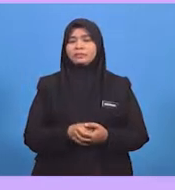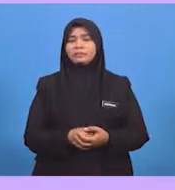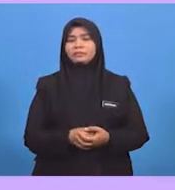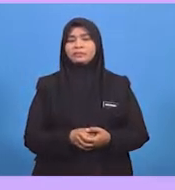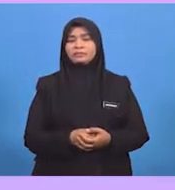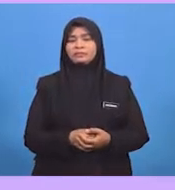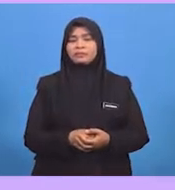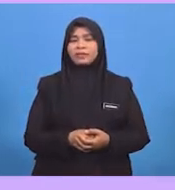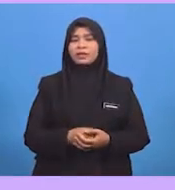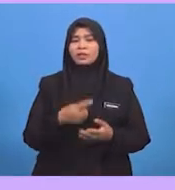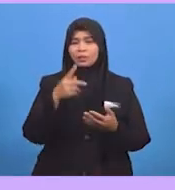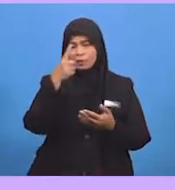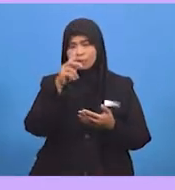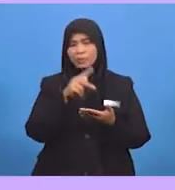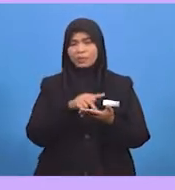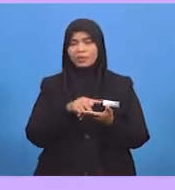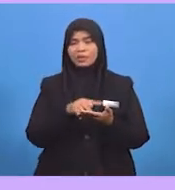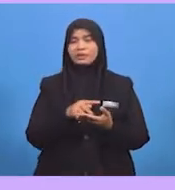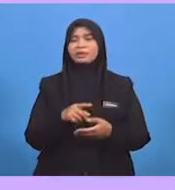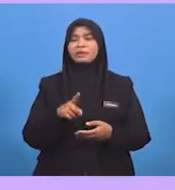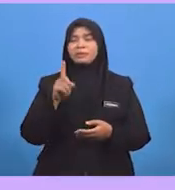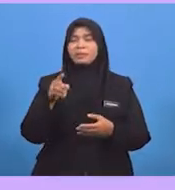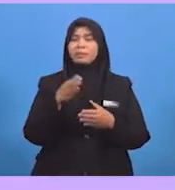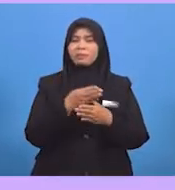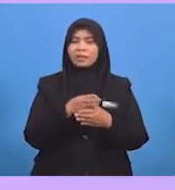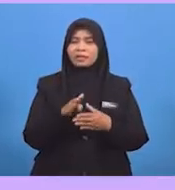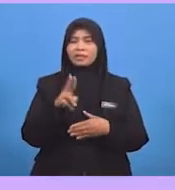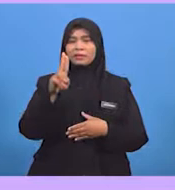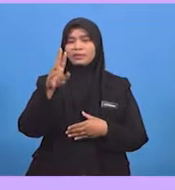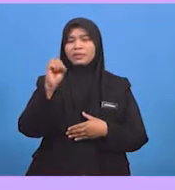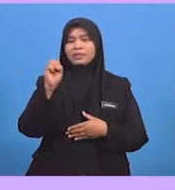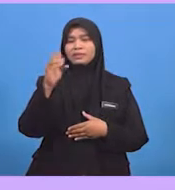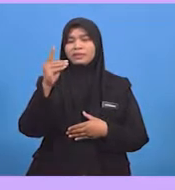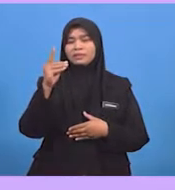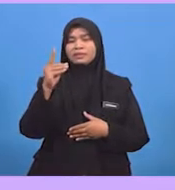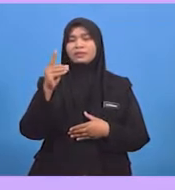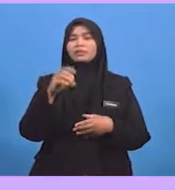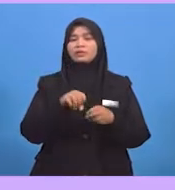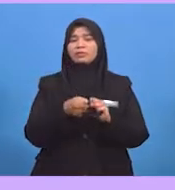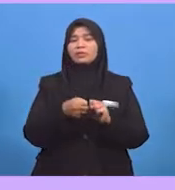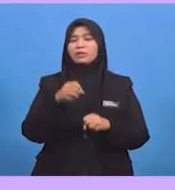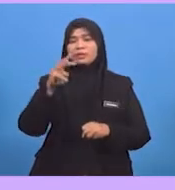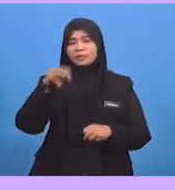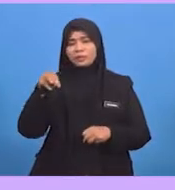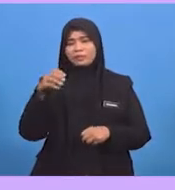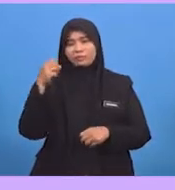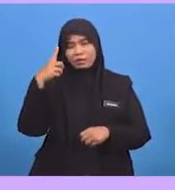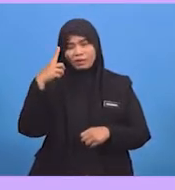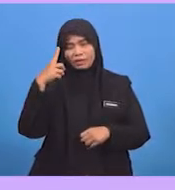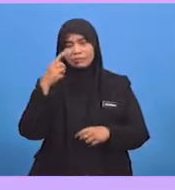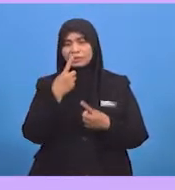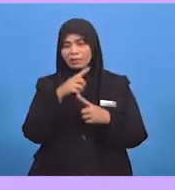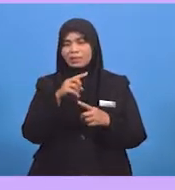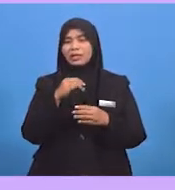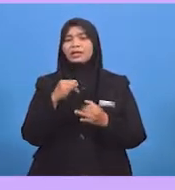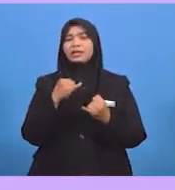875.35 juta. Untuk pengiraan saya perlu bahagi dengan USD 1 supaya murid-murid faham. Jawapan